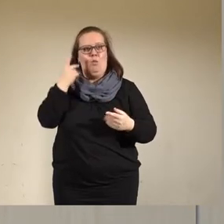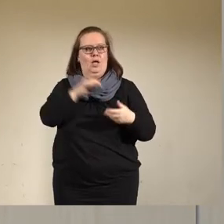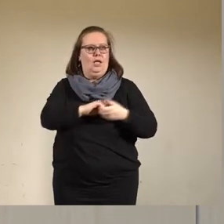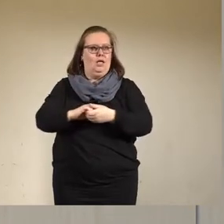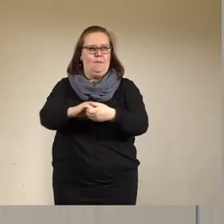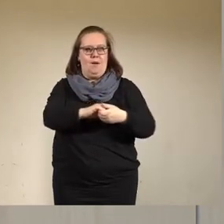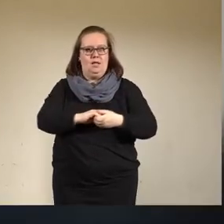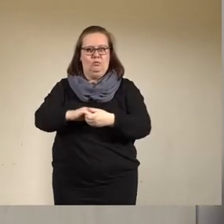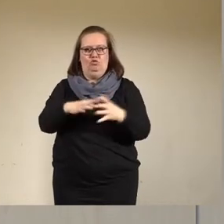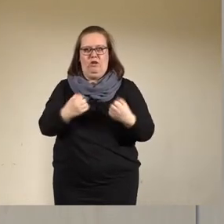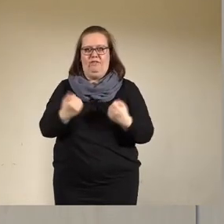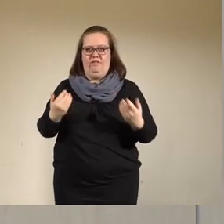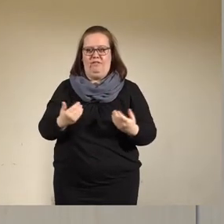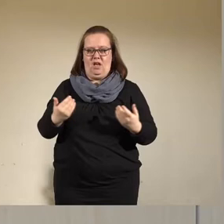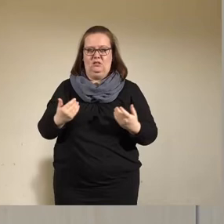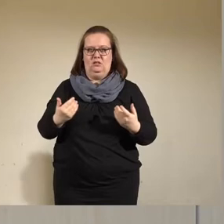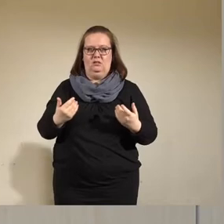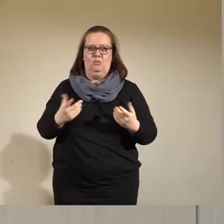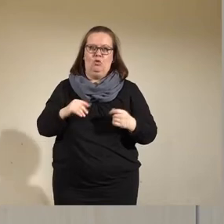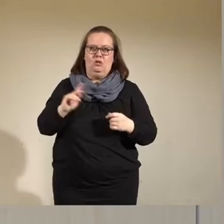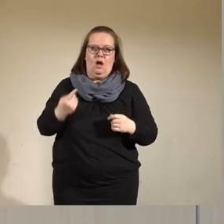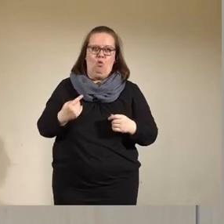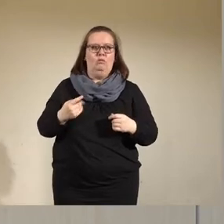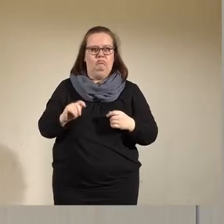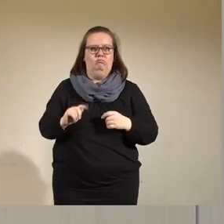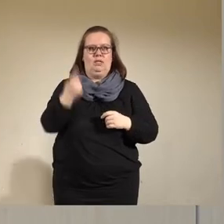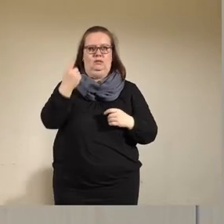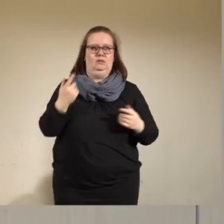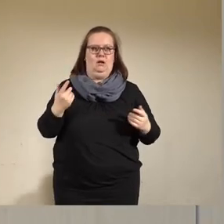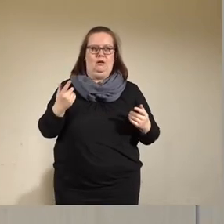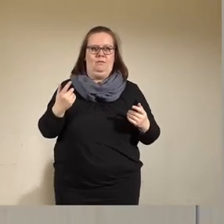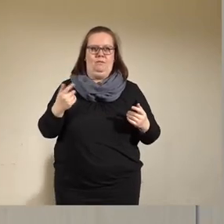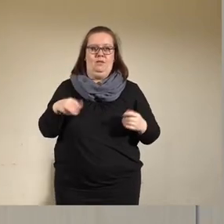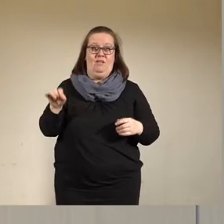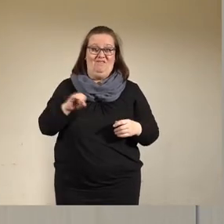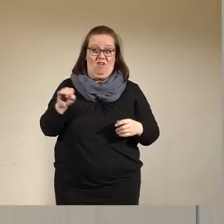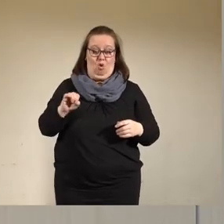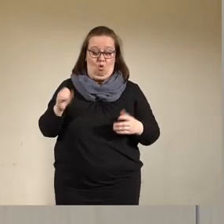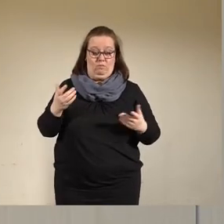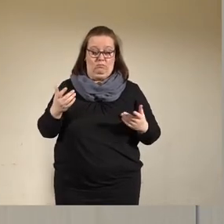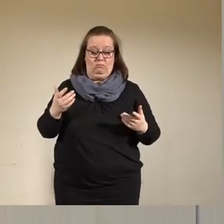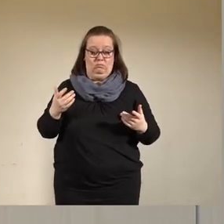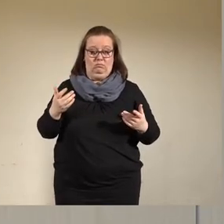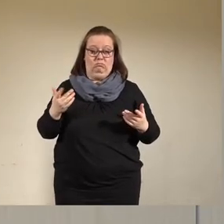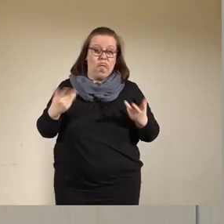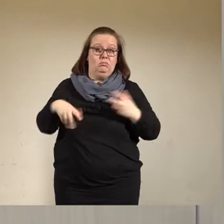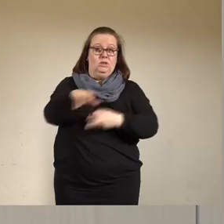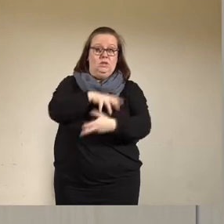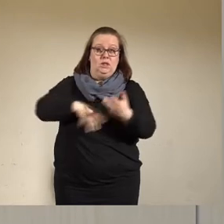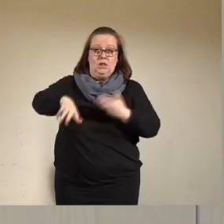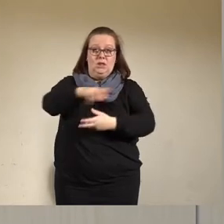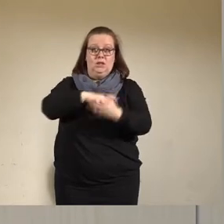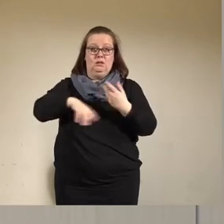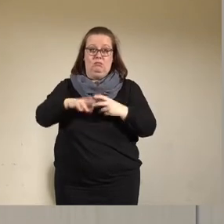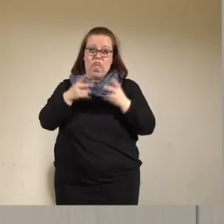gemeinsam gelungen ist, ist ein Stück weit schon ein Meisterstück. Denn mitten in einer Krise von